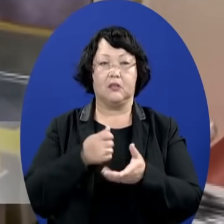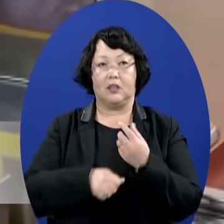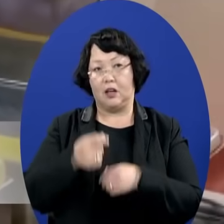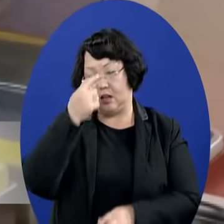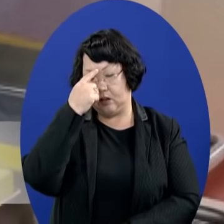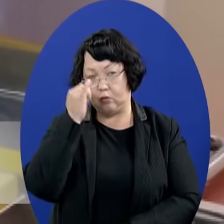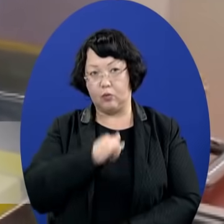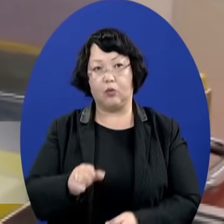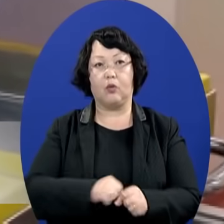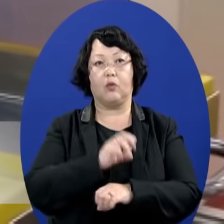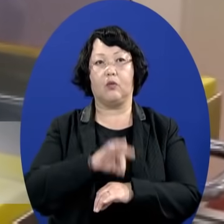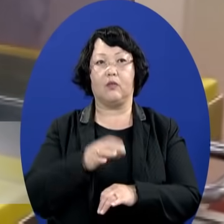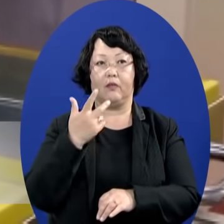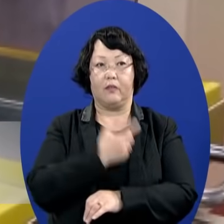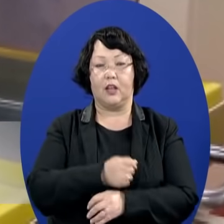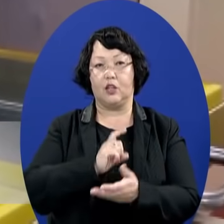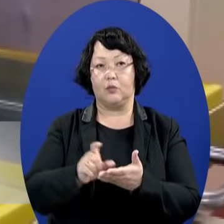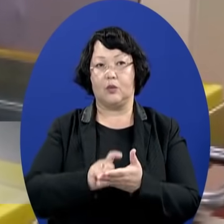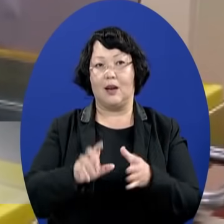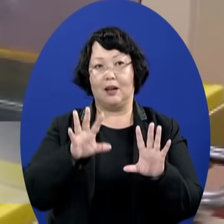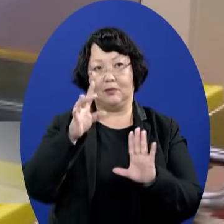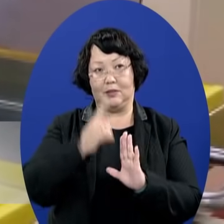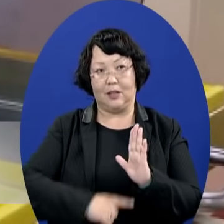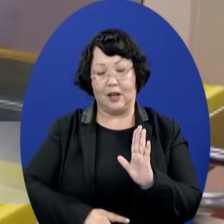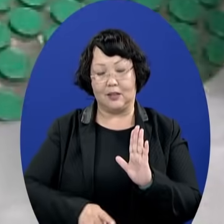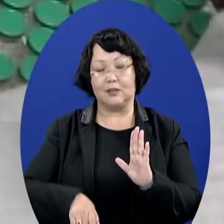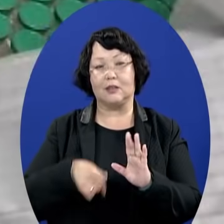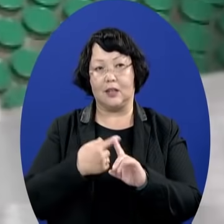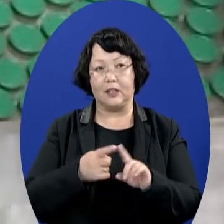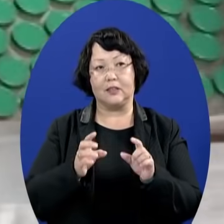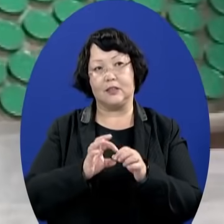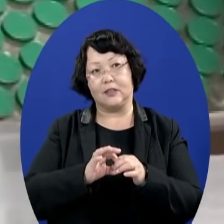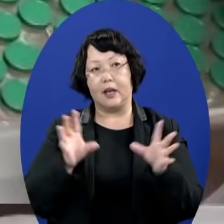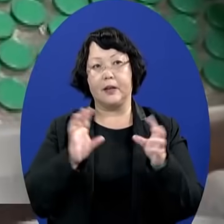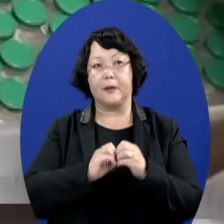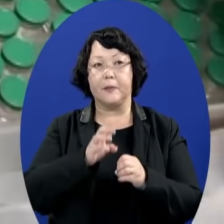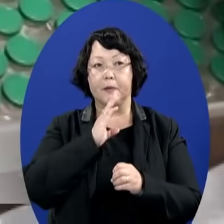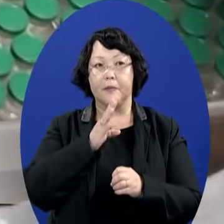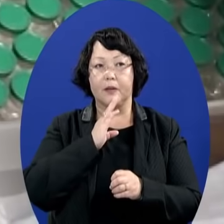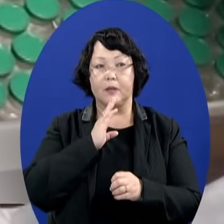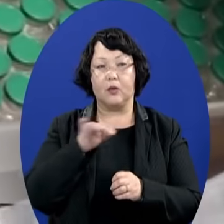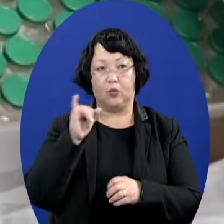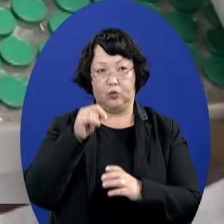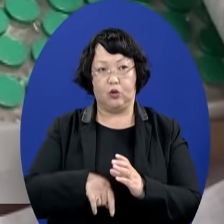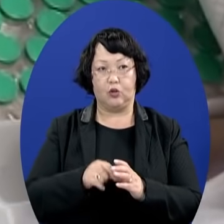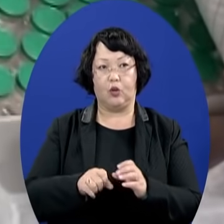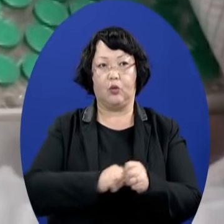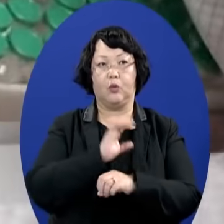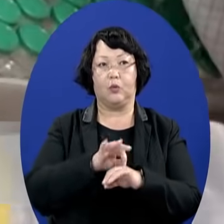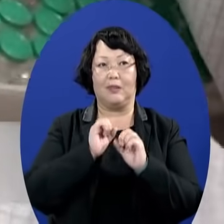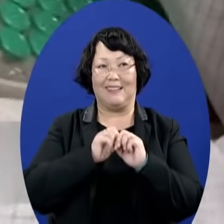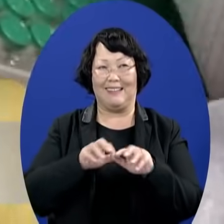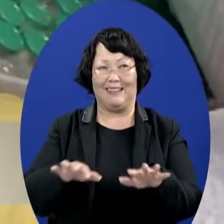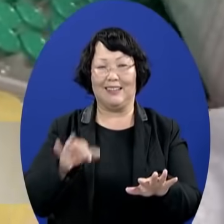улс коронавирусны вакцины экспортоо ирэх 10 сараас сэргийхээр төлөвлөж байгаагаа зарлалаа. Тус улсын дотоодод халдвар ихээр тархаж